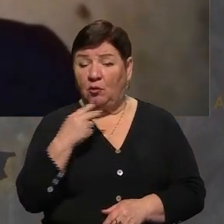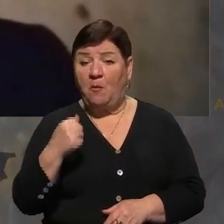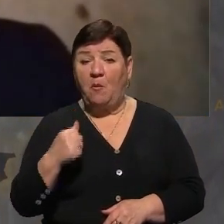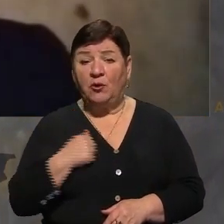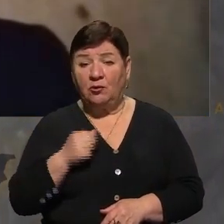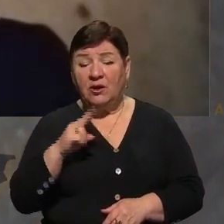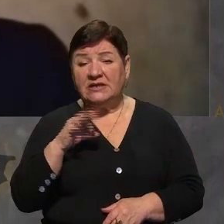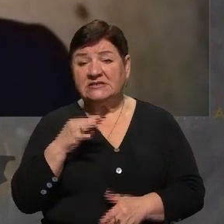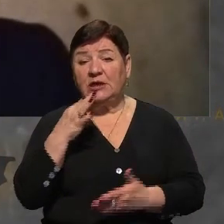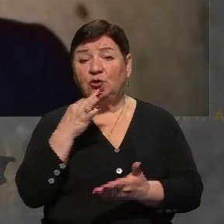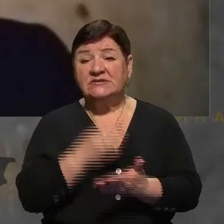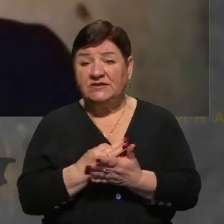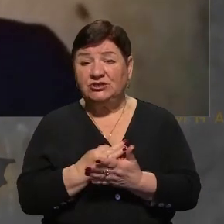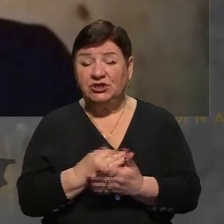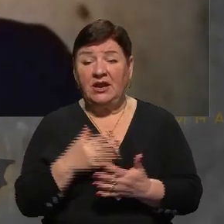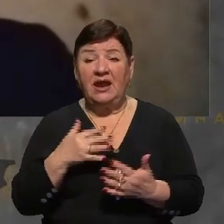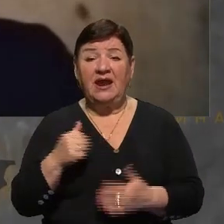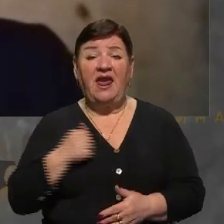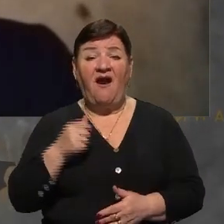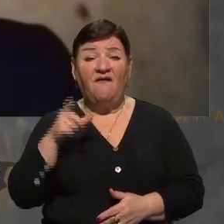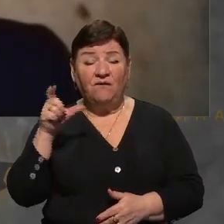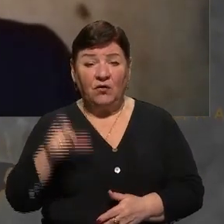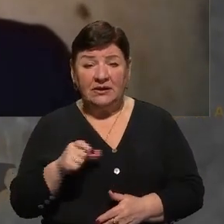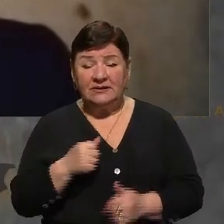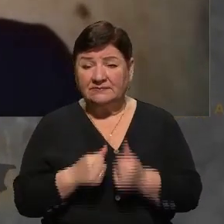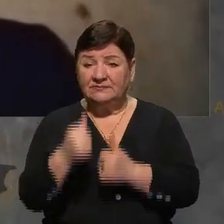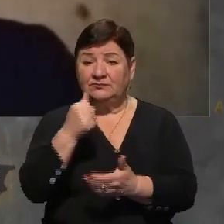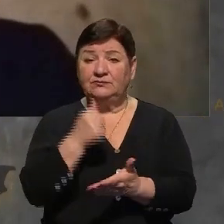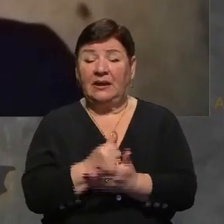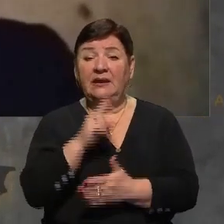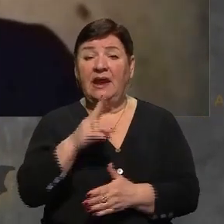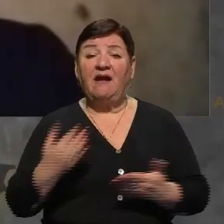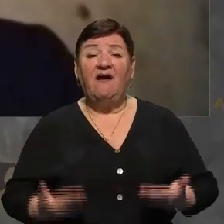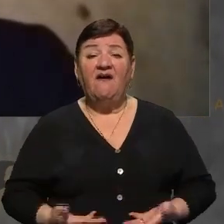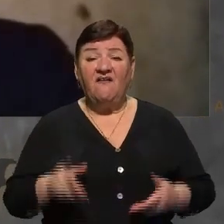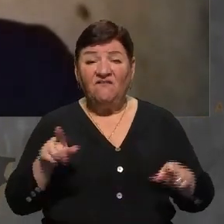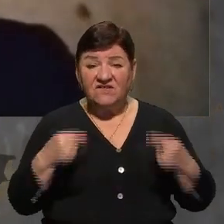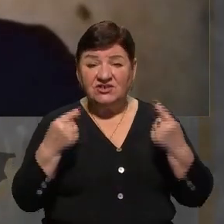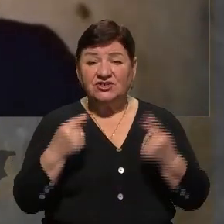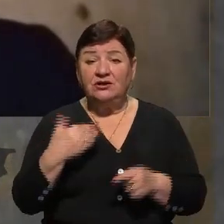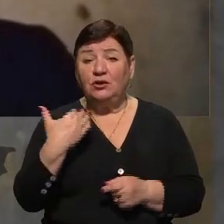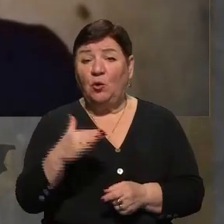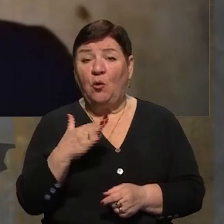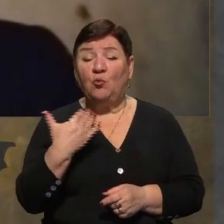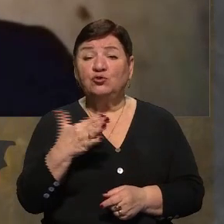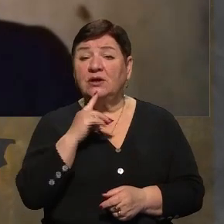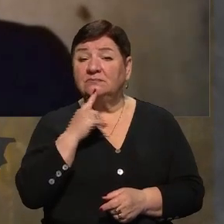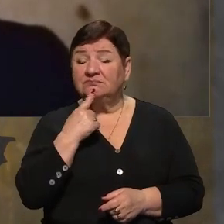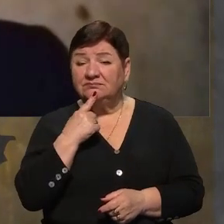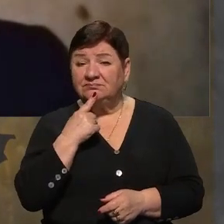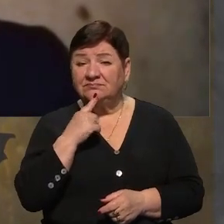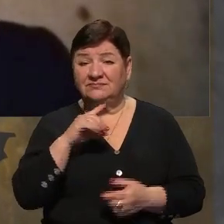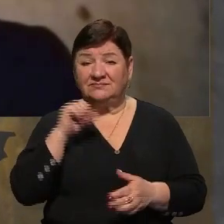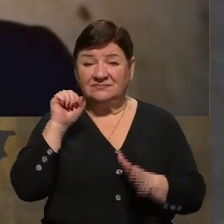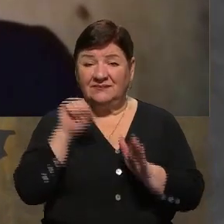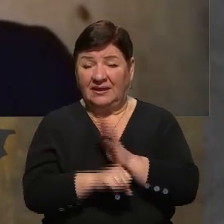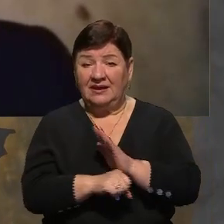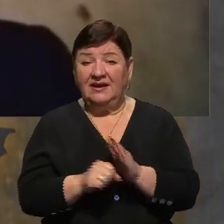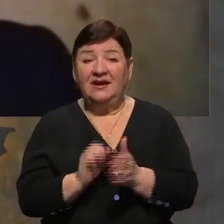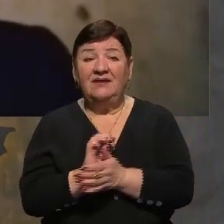вже досвідчений воїн. Він уже знає, найголовніше для нього, як вижити. Відповідно, його вже складніше вбити і відправити грузом